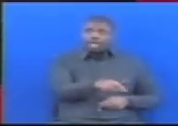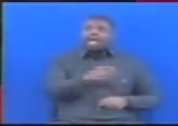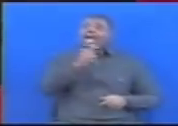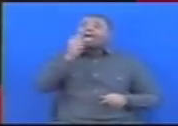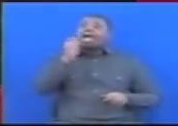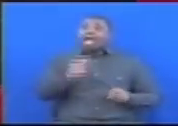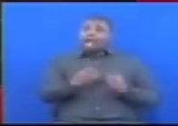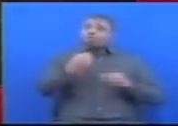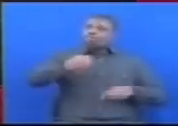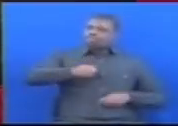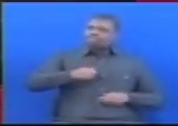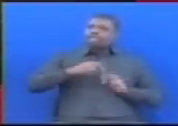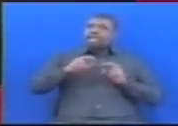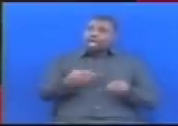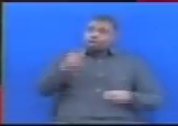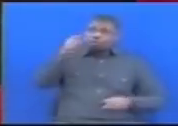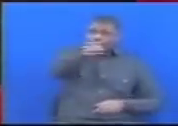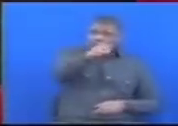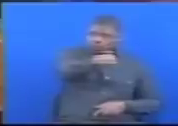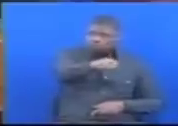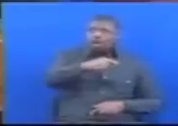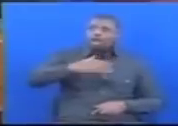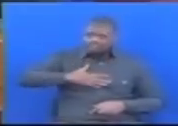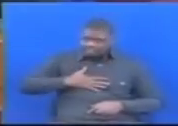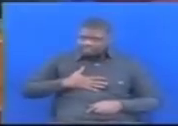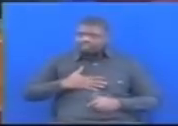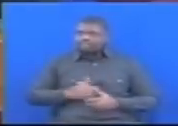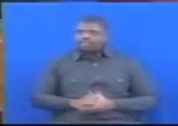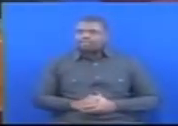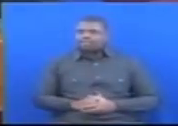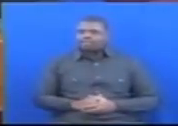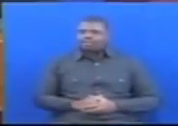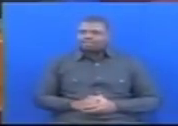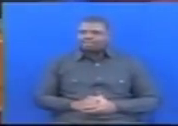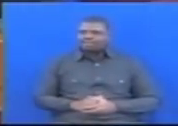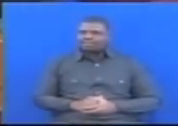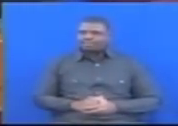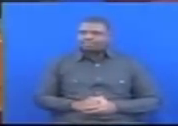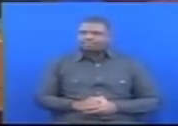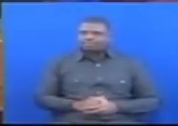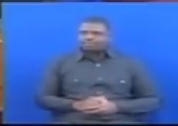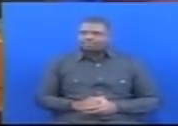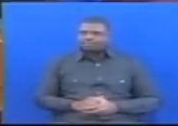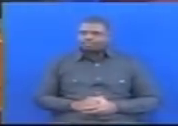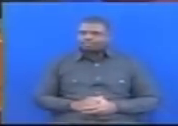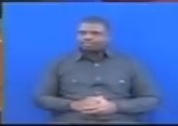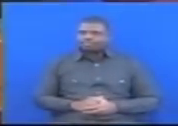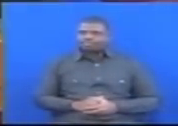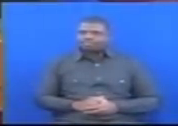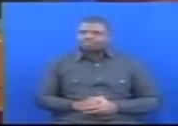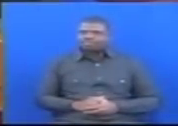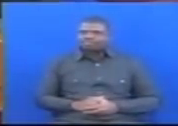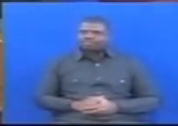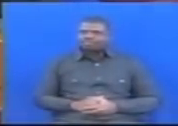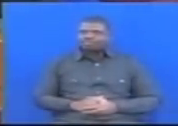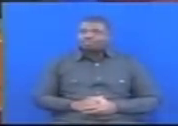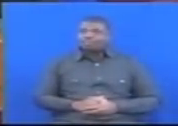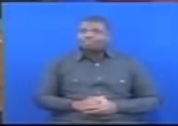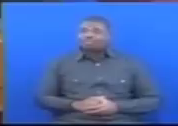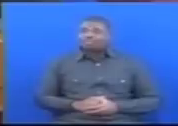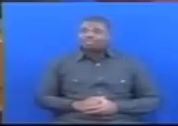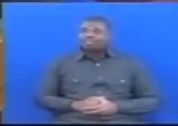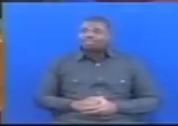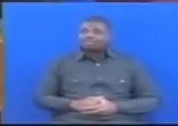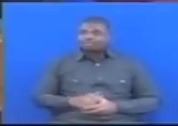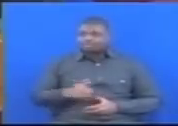zao ama zangu. Asante sana Mheshimiwa. Asante sana. Swali hilo limejibiwa vizuri sana,